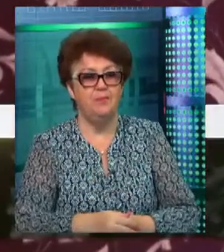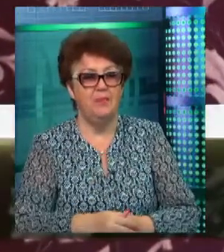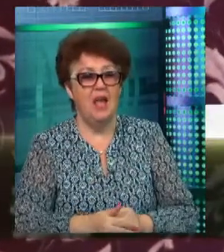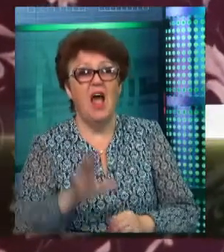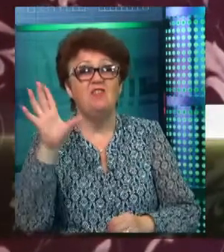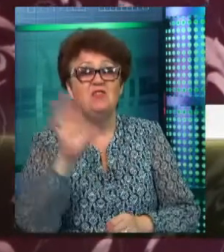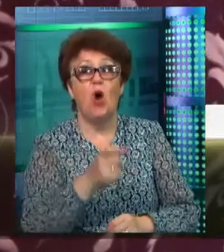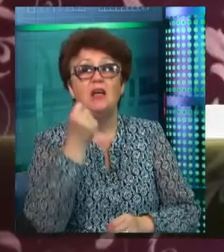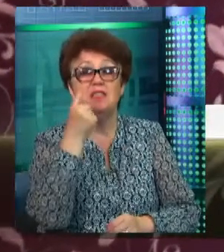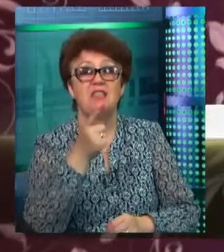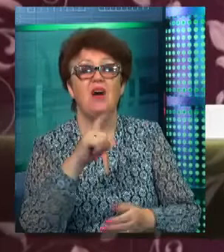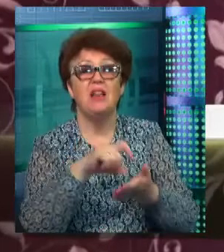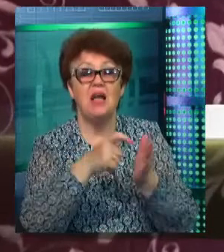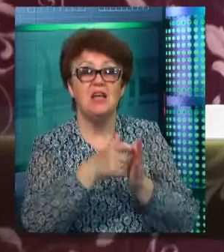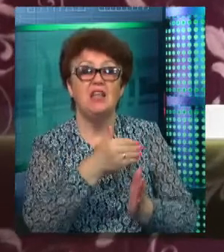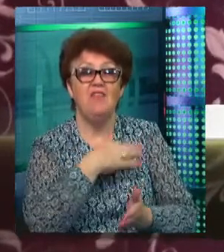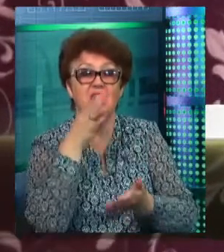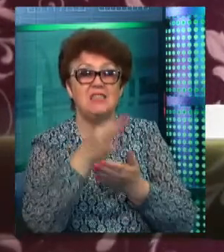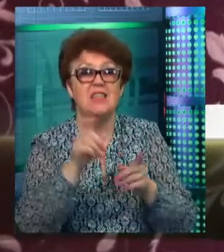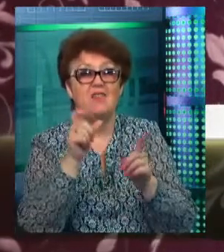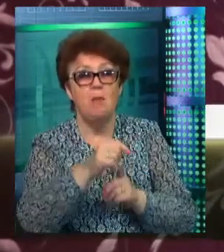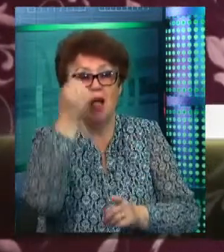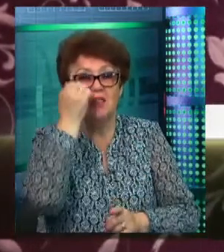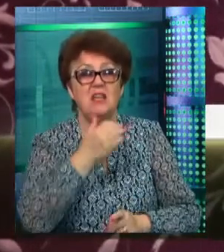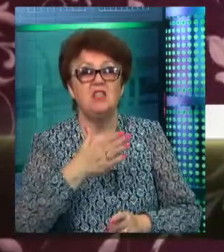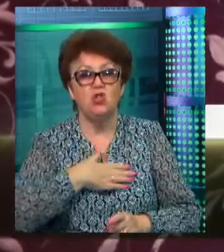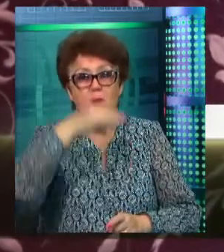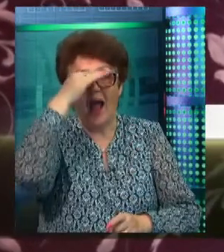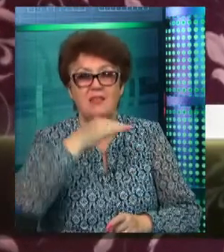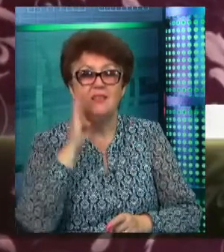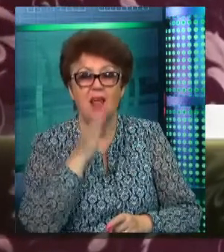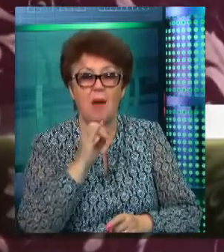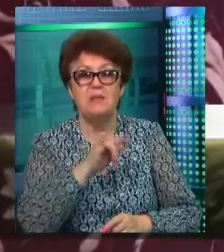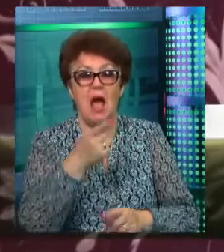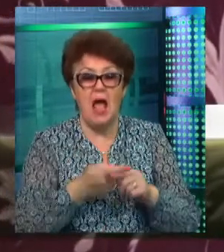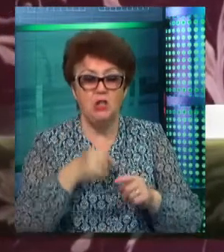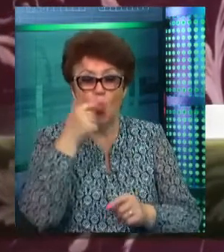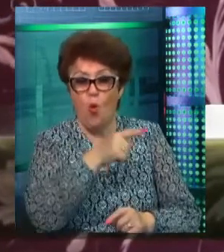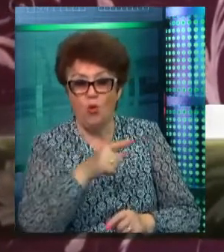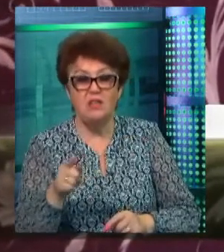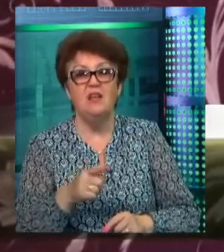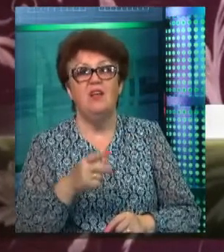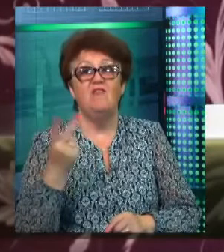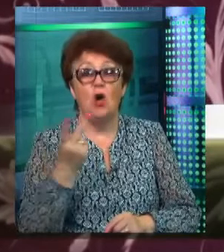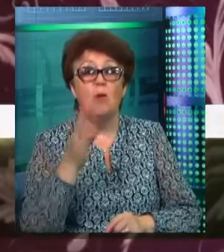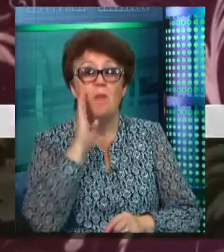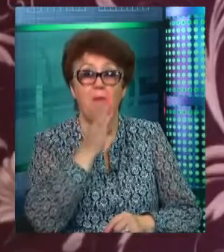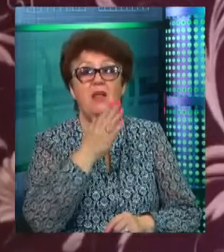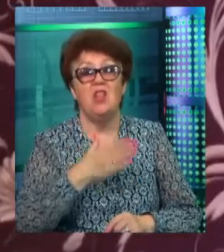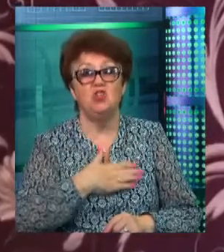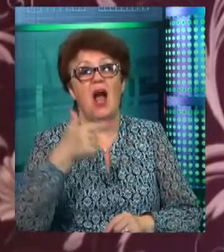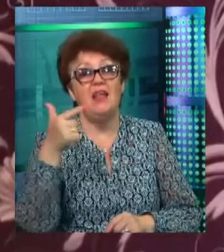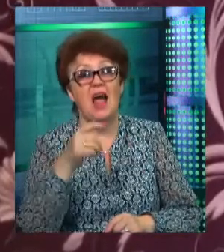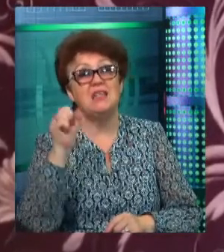11 класса хотим выразить слова благодарности нашим родителям за эти годы второй мамой нам стало наша галина